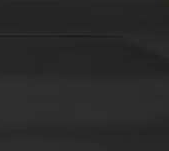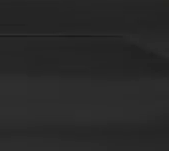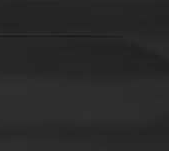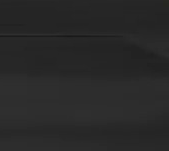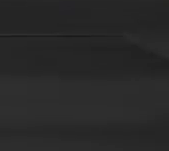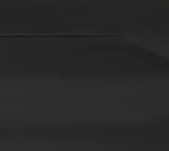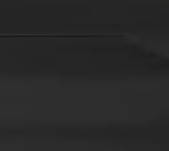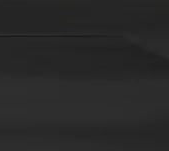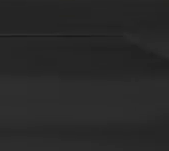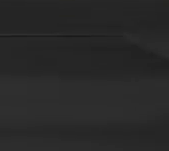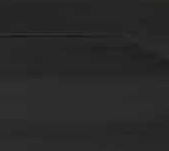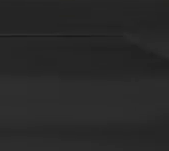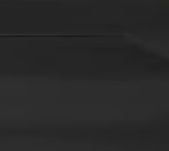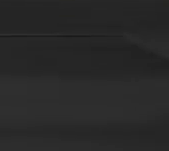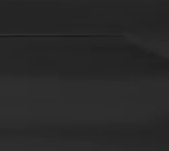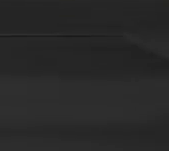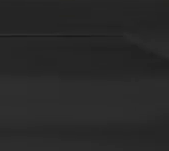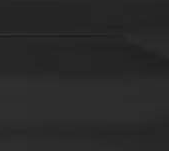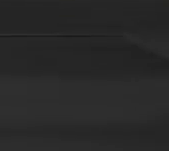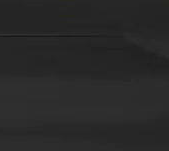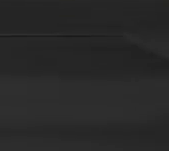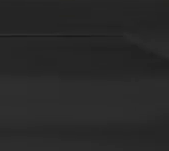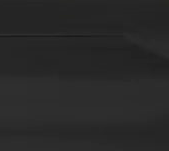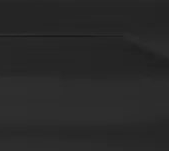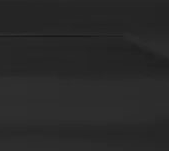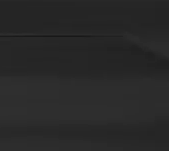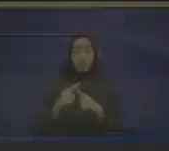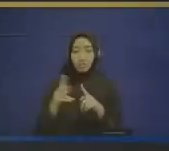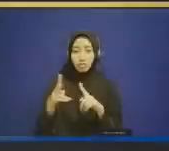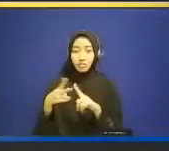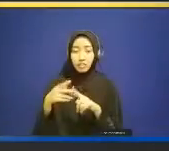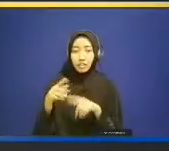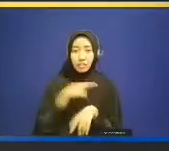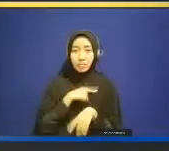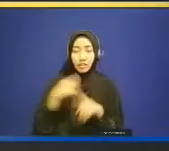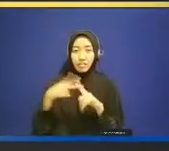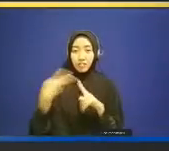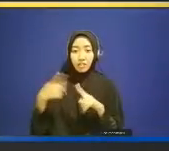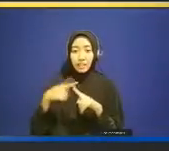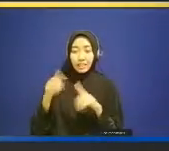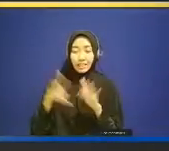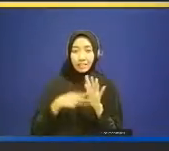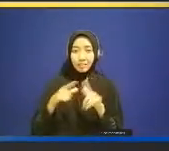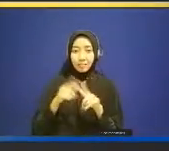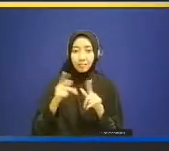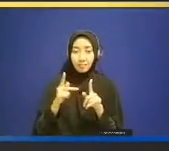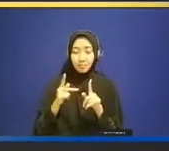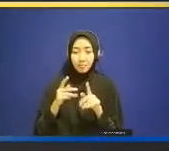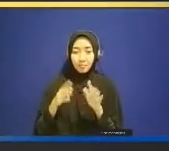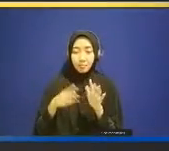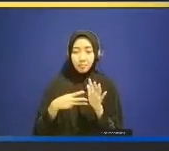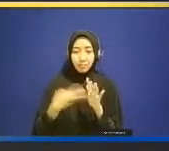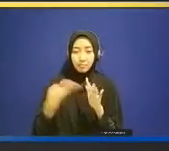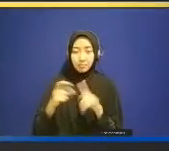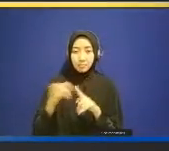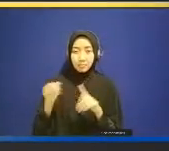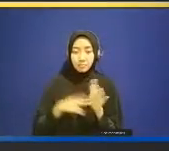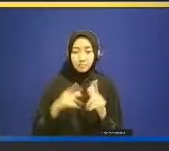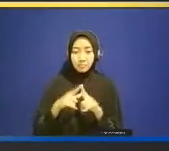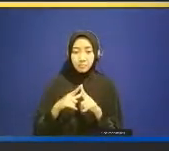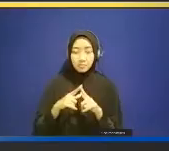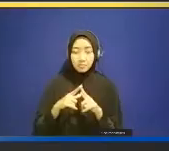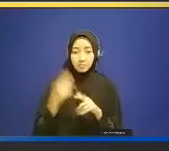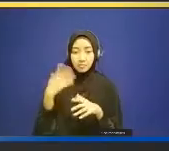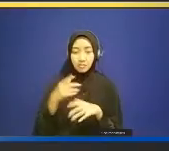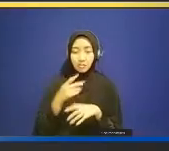dan alamat ke khosa tas nama Fatimah Medina sekali lagi ke cohosh atas nama Fatimah Medina Untuk konfirmasi